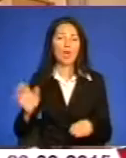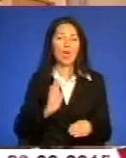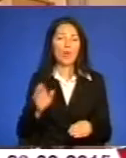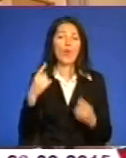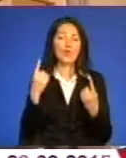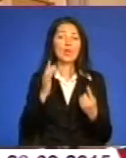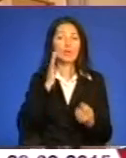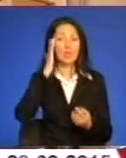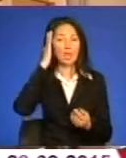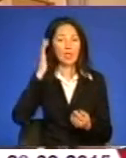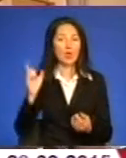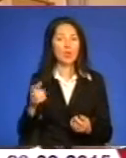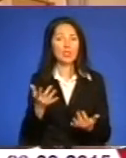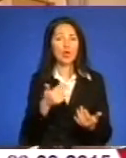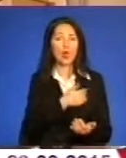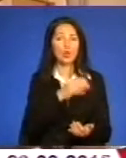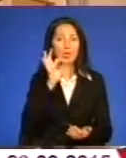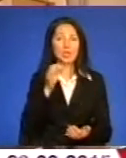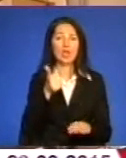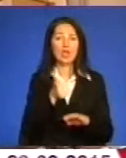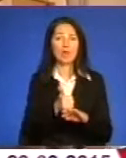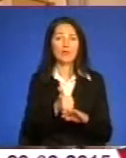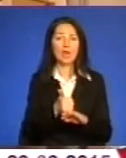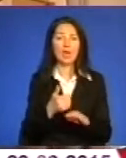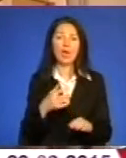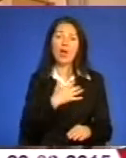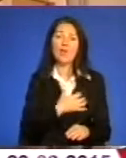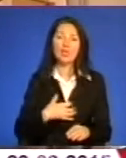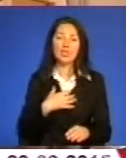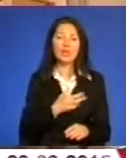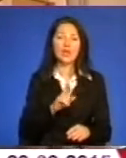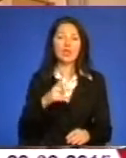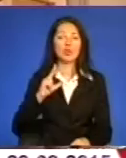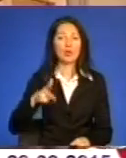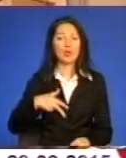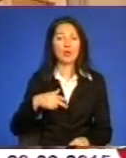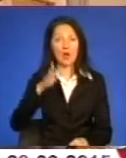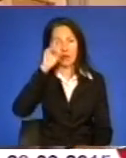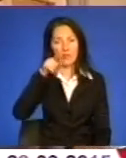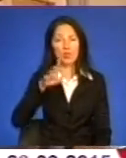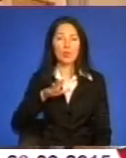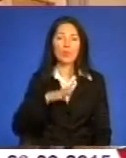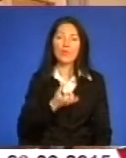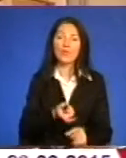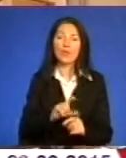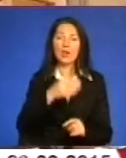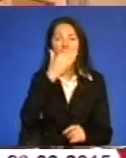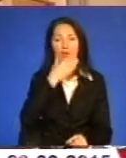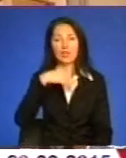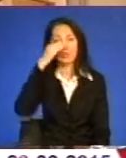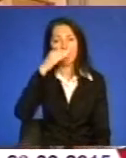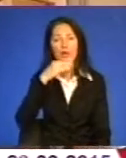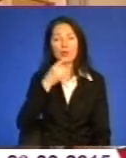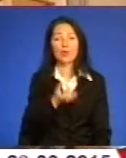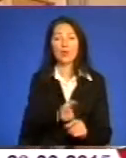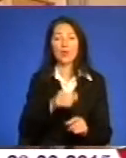А ще хочу сказати, саме основне і саме, мабуть, важливе, як дочка, він був самим кращим батьком, самим кращим